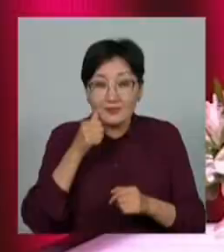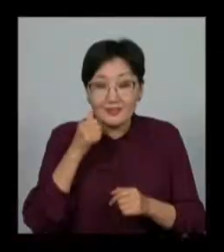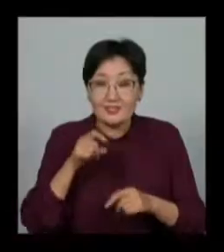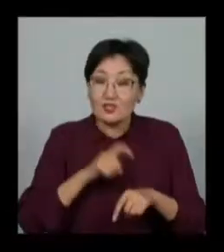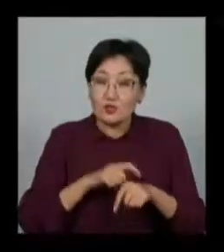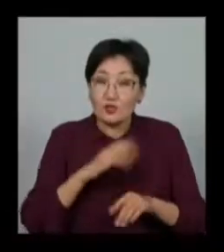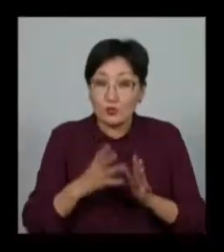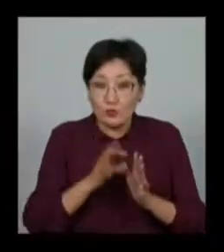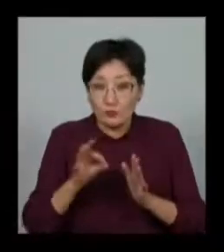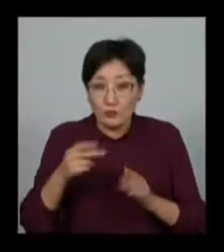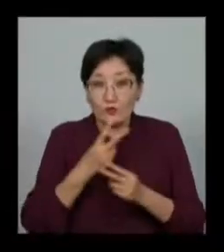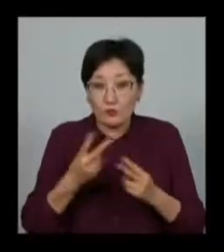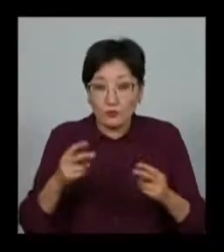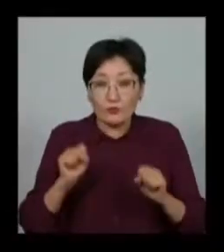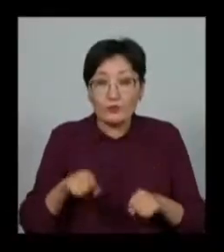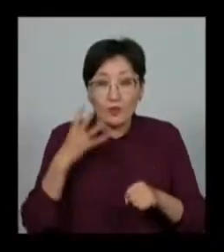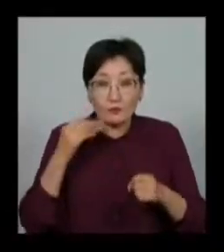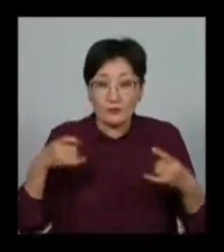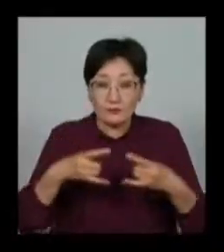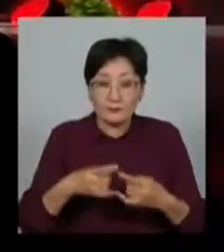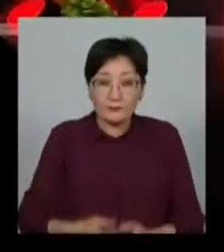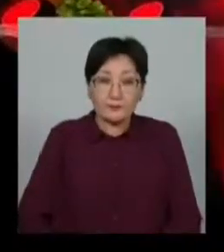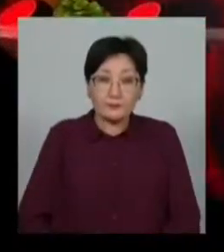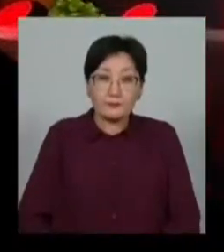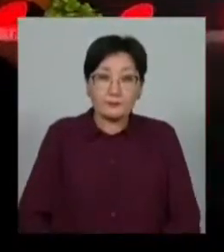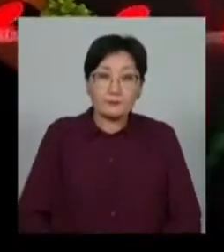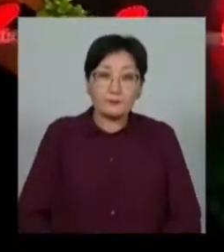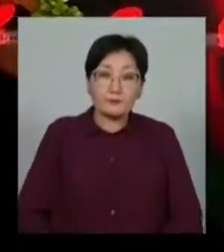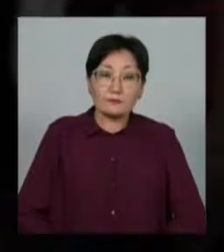сағат 19:00-де Алматы арнасынан көрсетіледі.